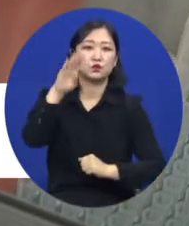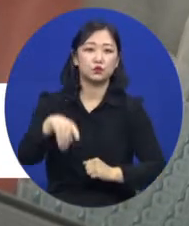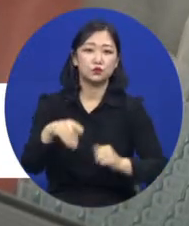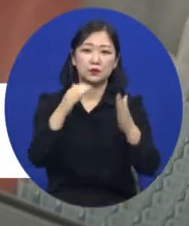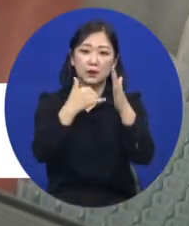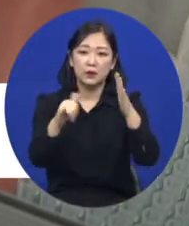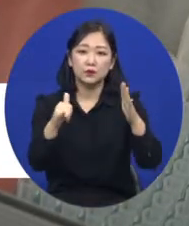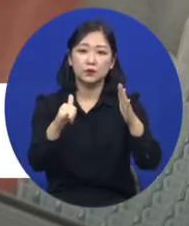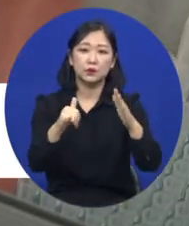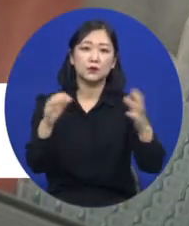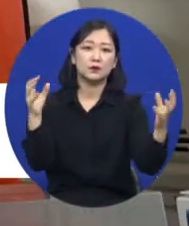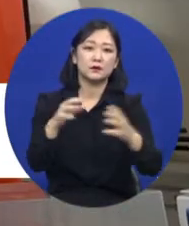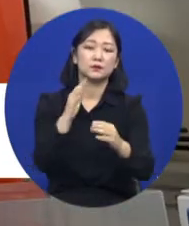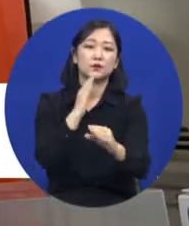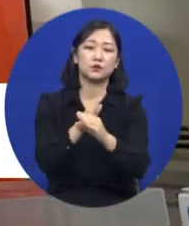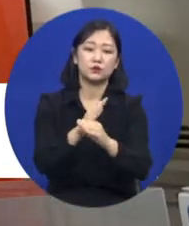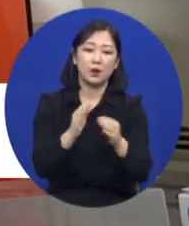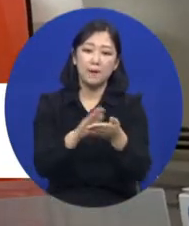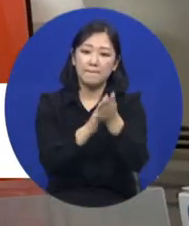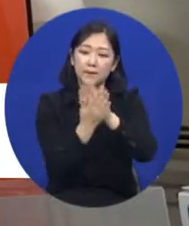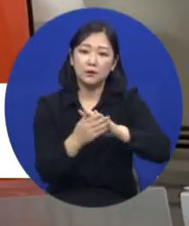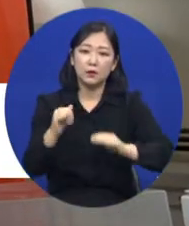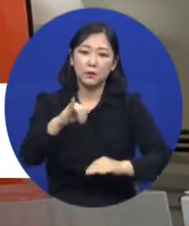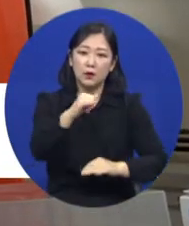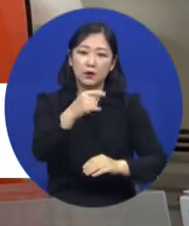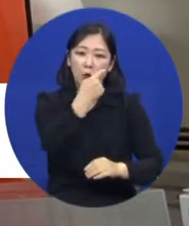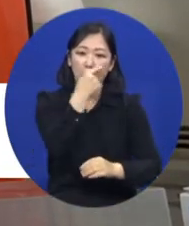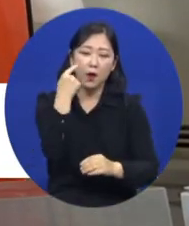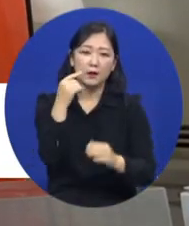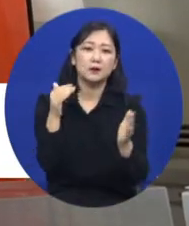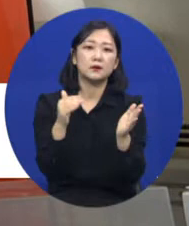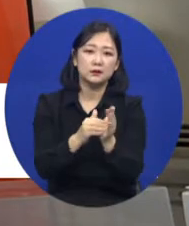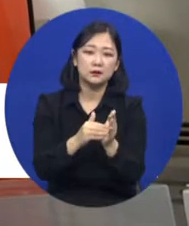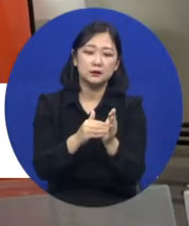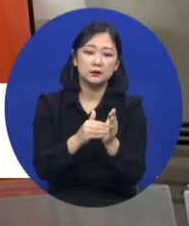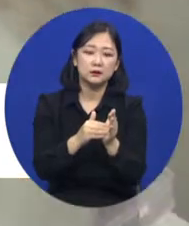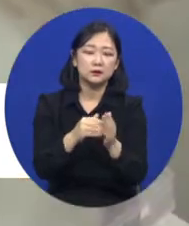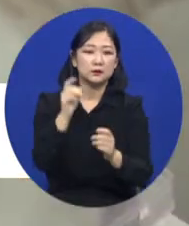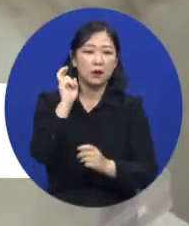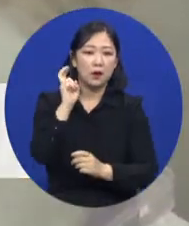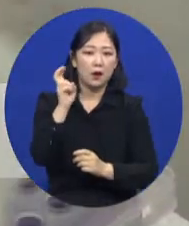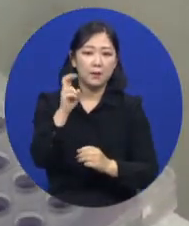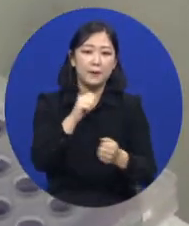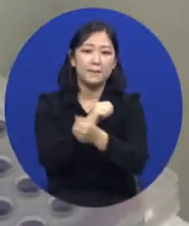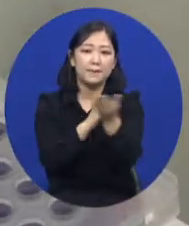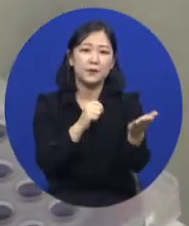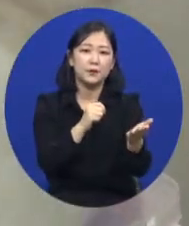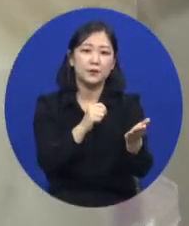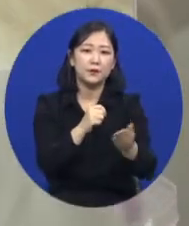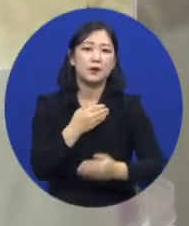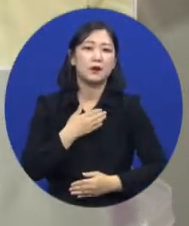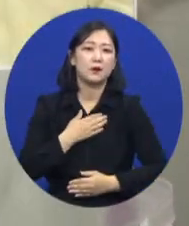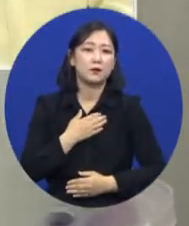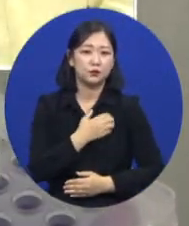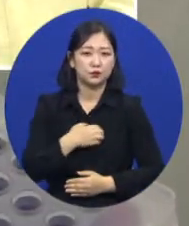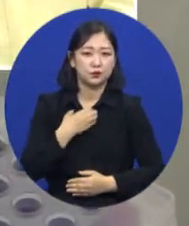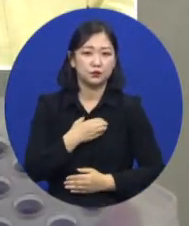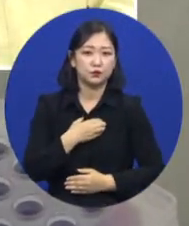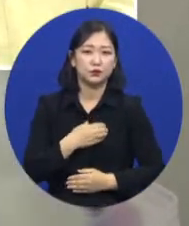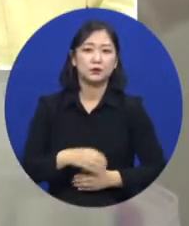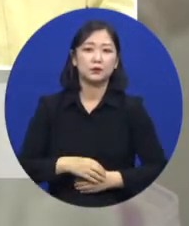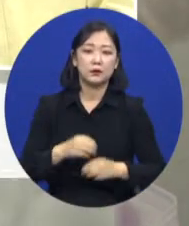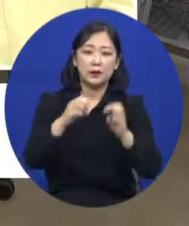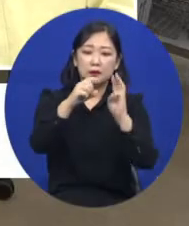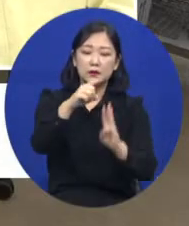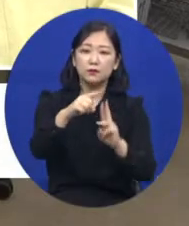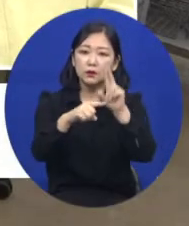감염 에서 변이 바이러스가 검출된 점에 미뤄 이미 두뇌 2 의 변이 바이러스가 확산돼 쓸 수 있다는 겁니다 대략 1분